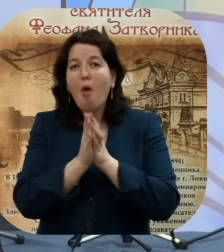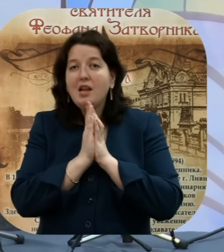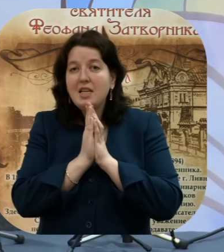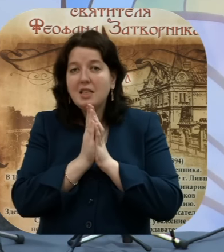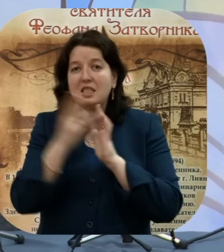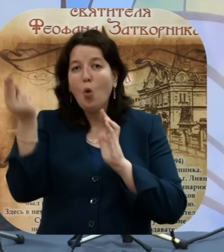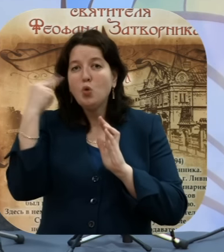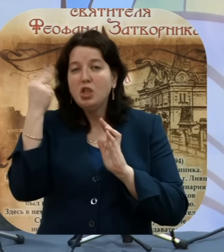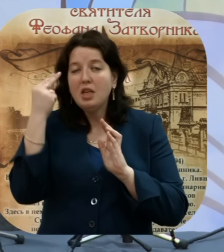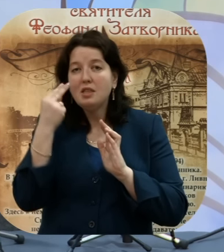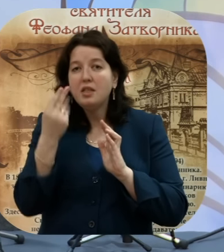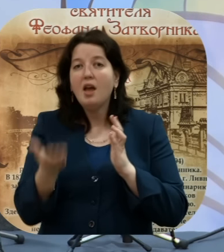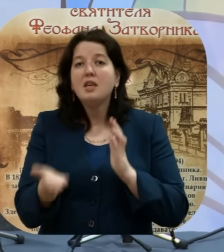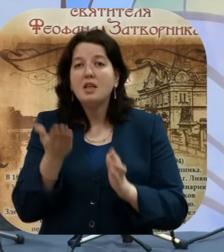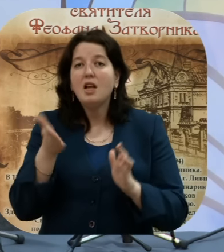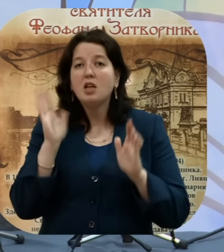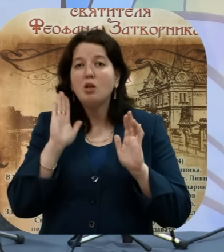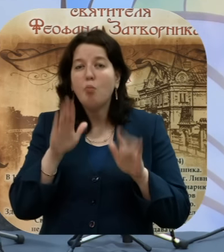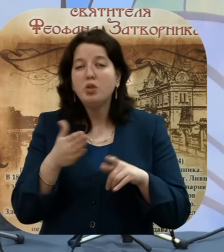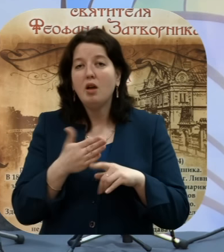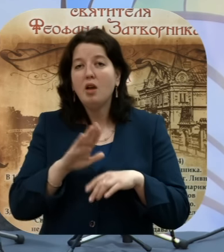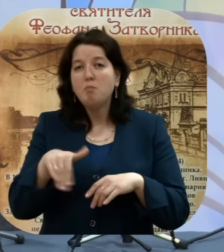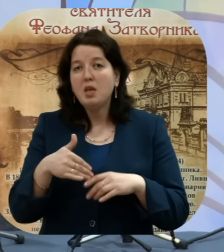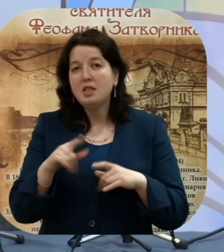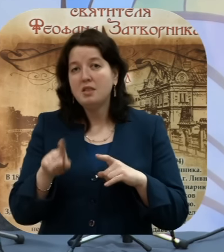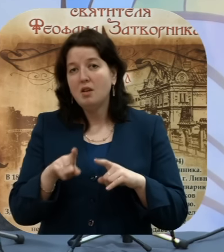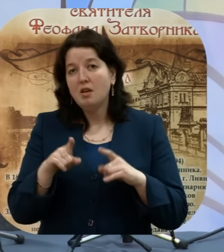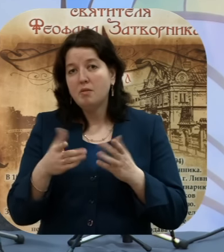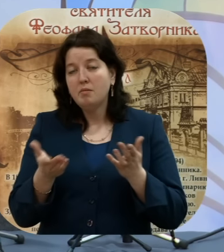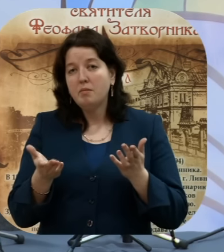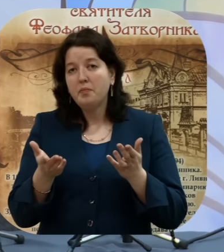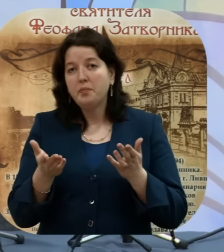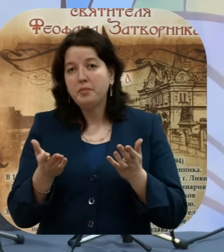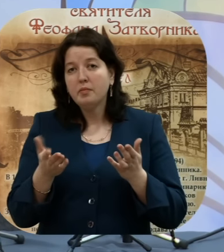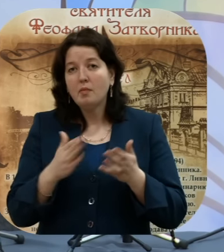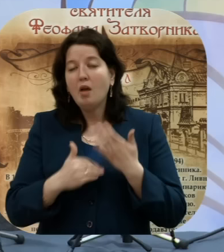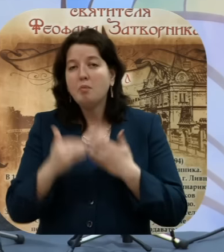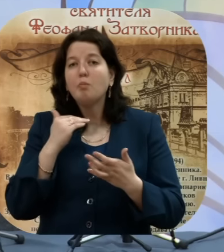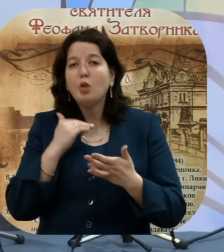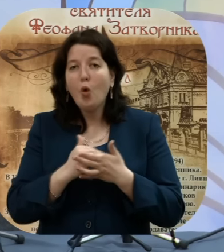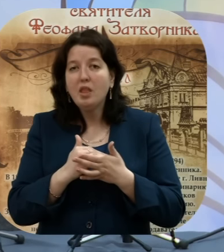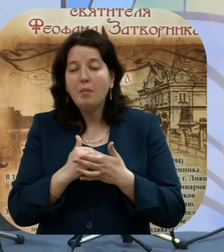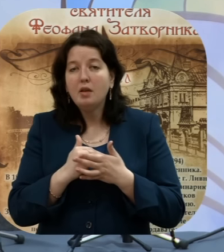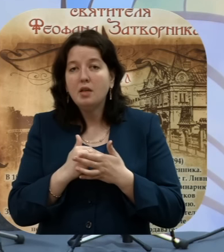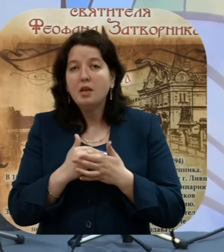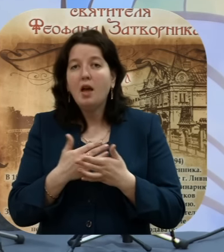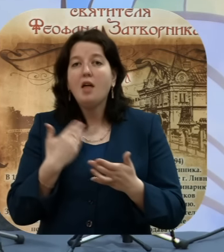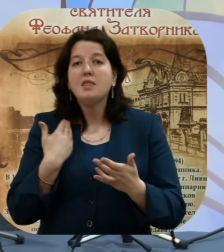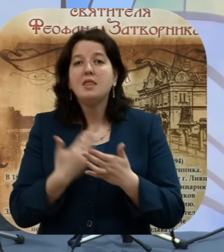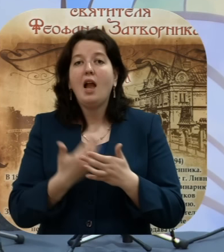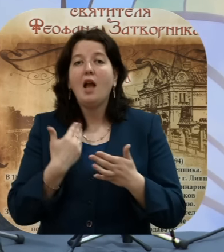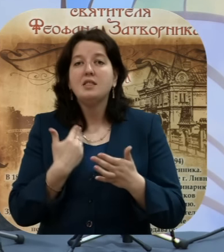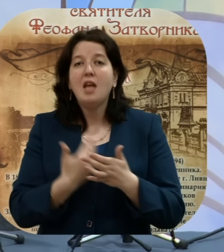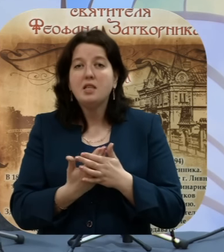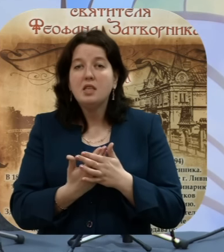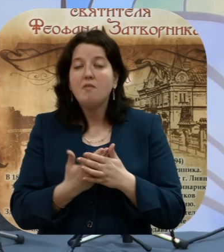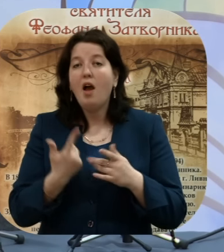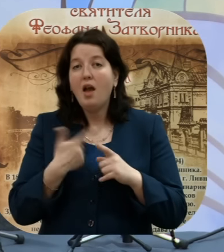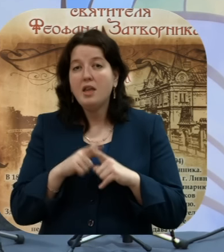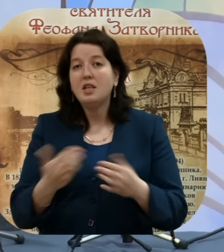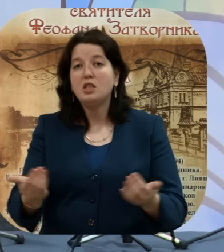Всю жизнь так мы и проведем без всякого плода. Нужны доказательства? Наше теперешнее